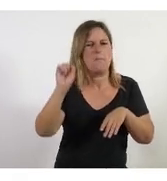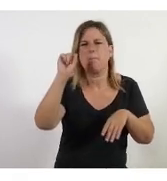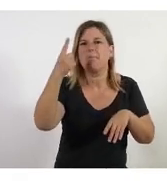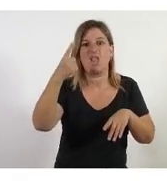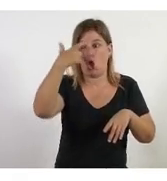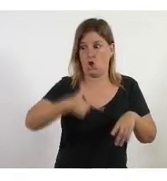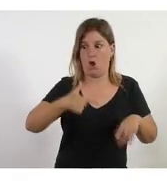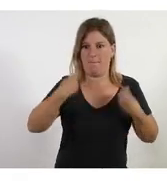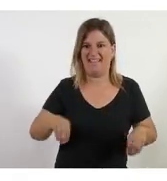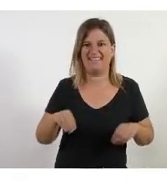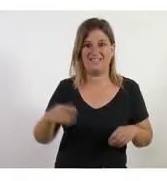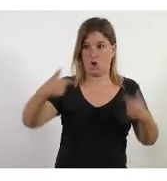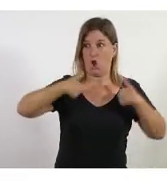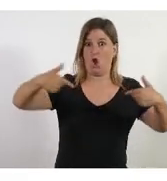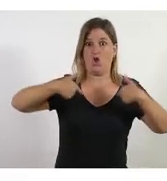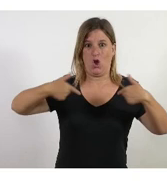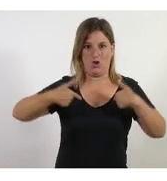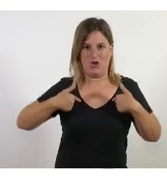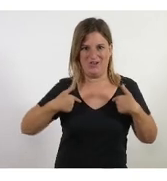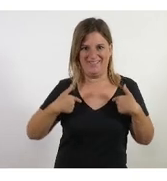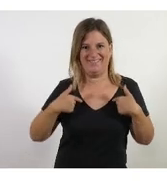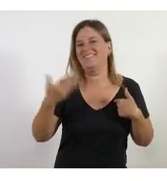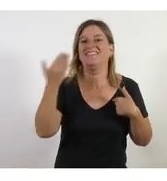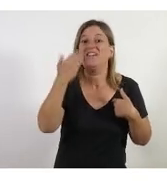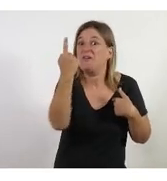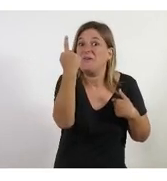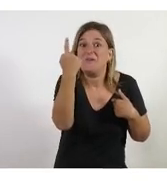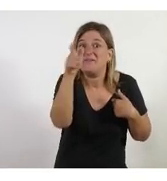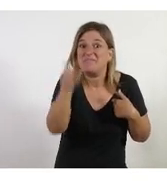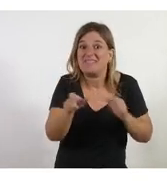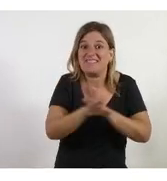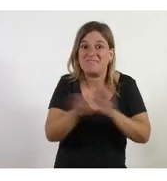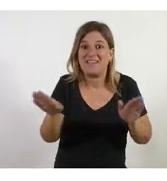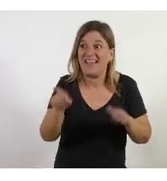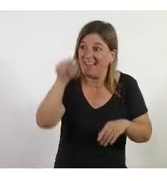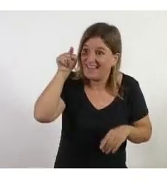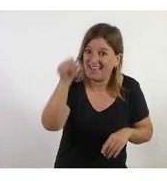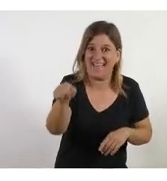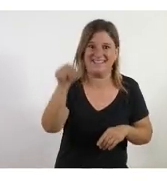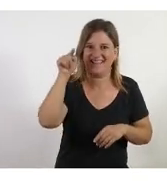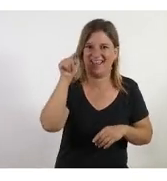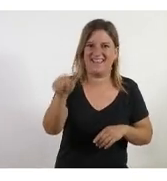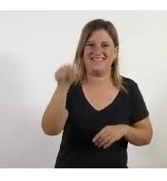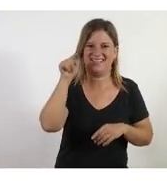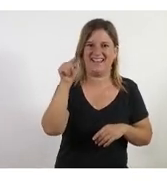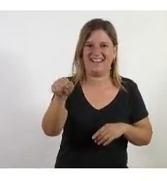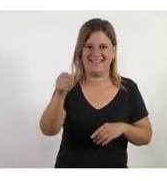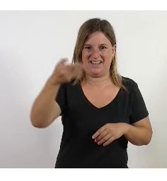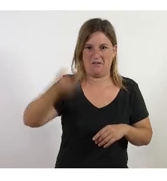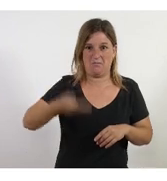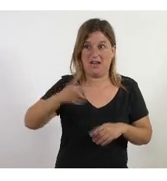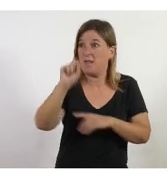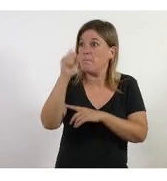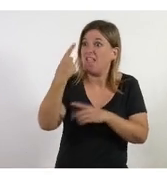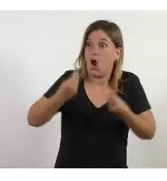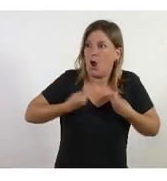passat sóc jo. I és bona resposta. I és aquesta? Pues clar, el millor